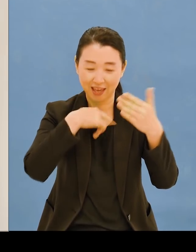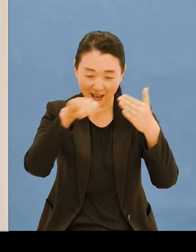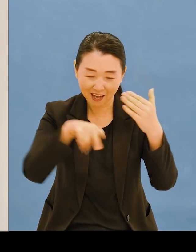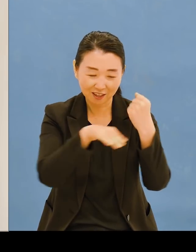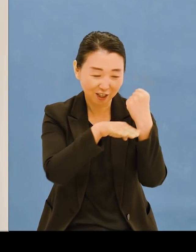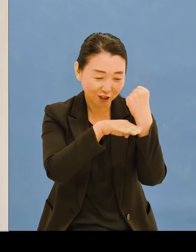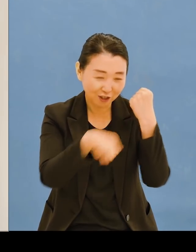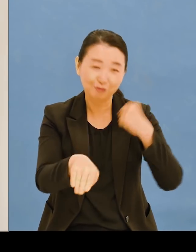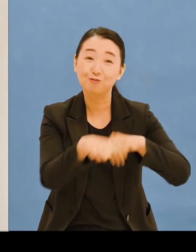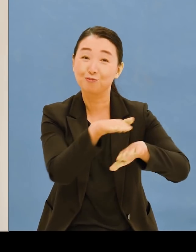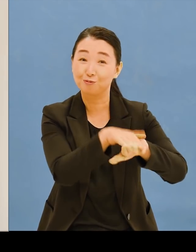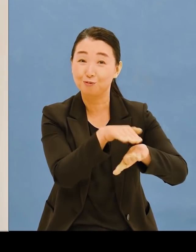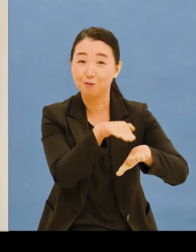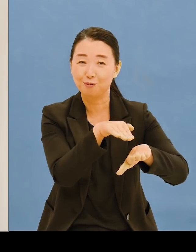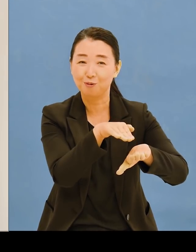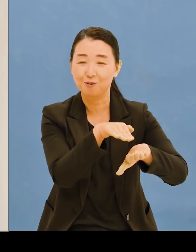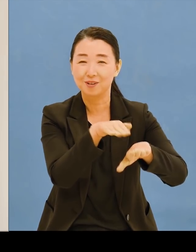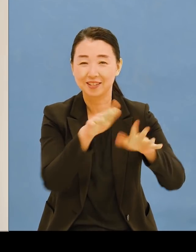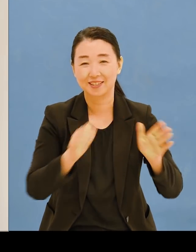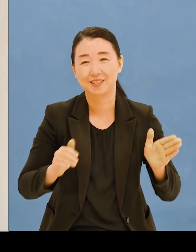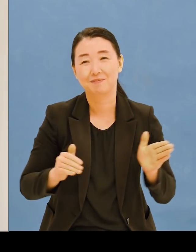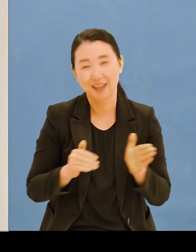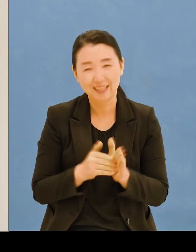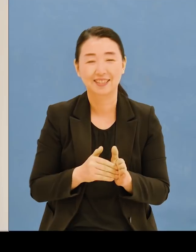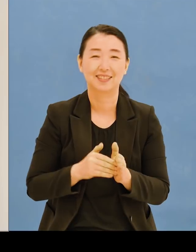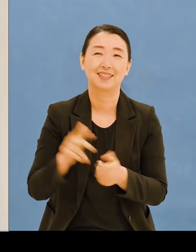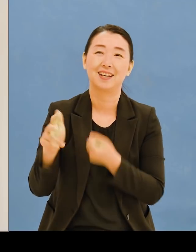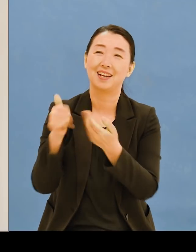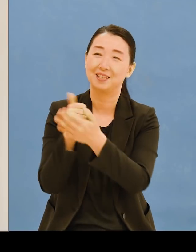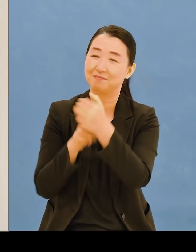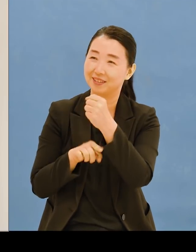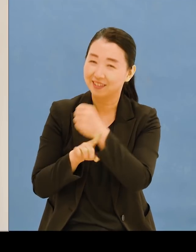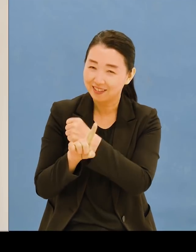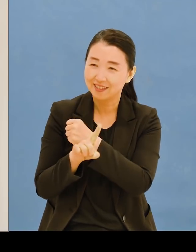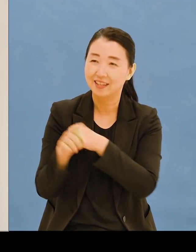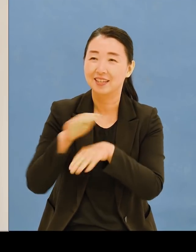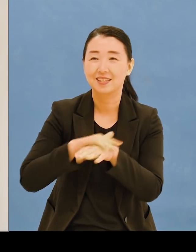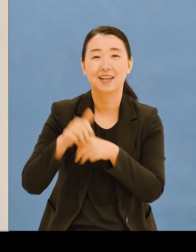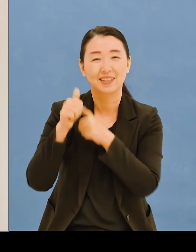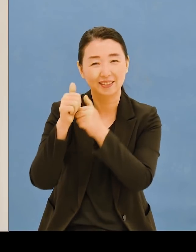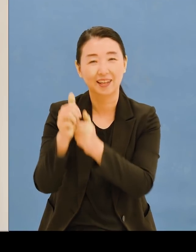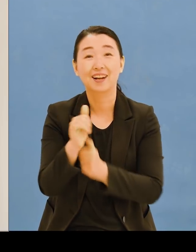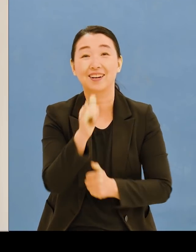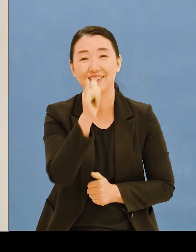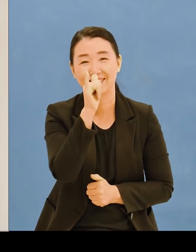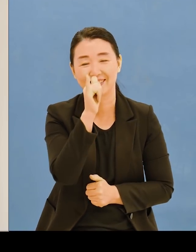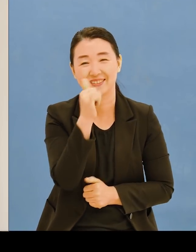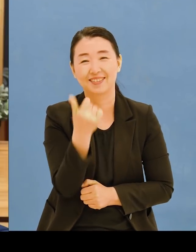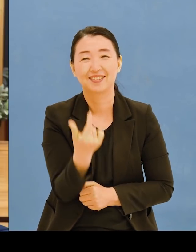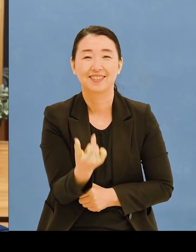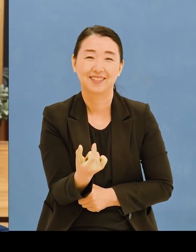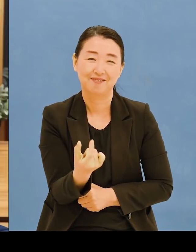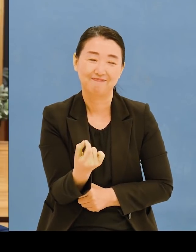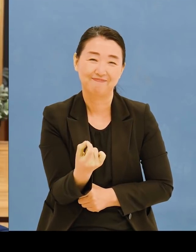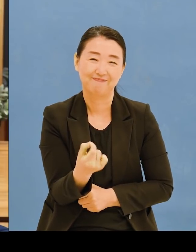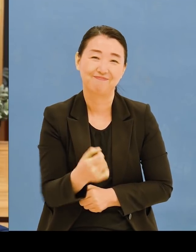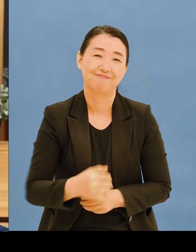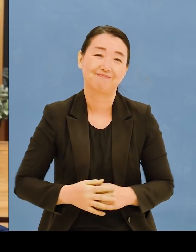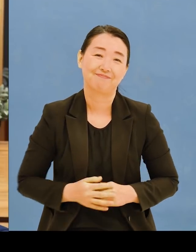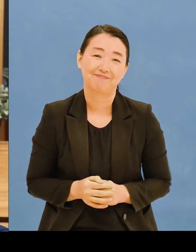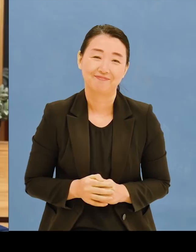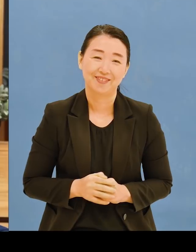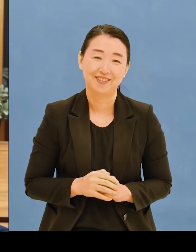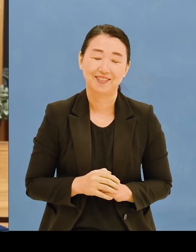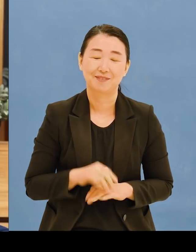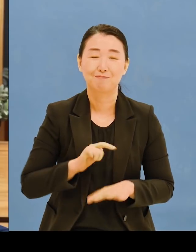기준이 되어서 이렇게 잘 하나님의 그 뜻에 따라갈 수 있지 않았나 이제 그런 생각을